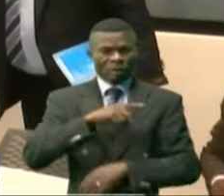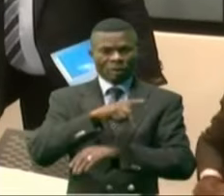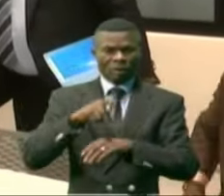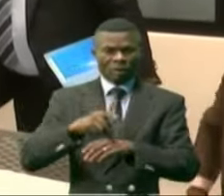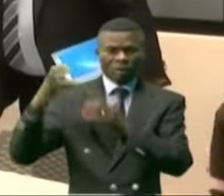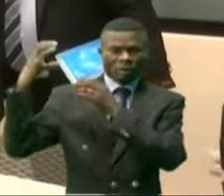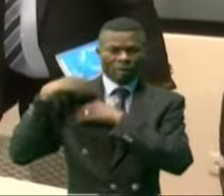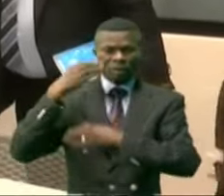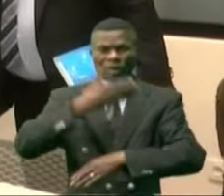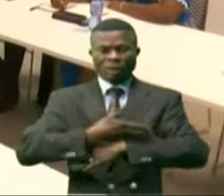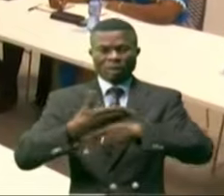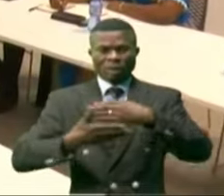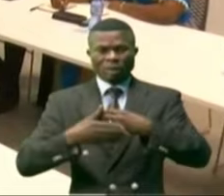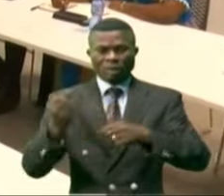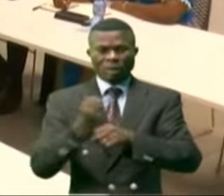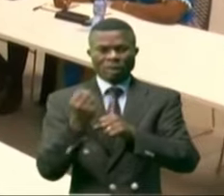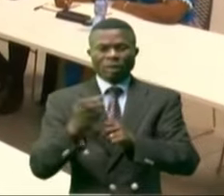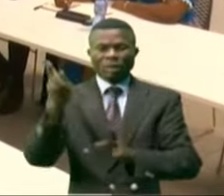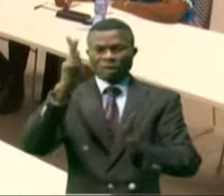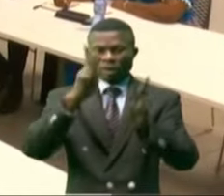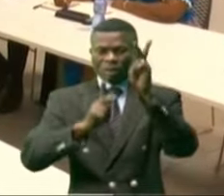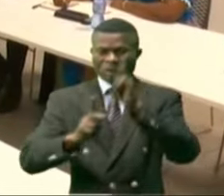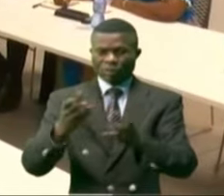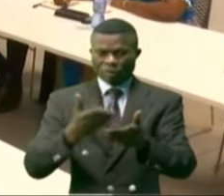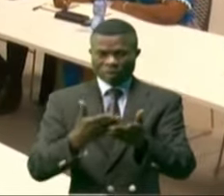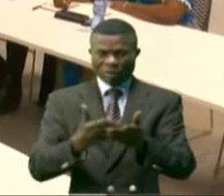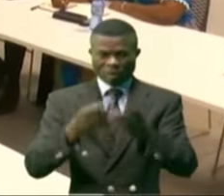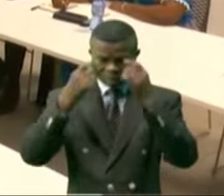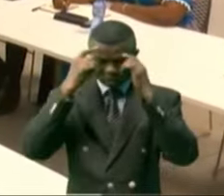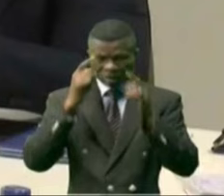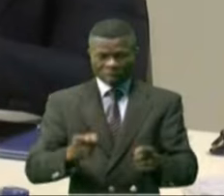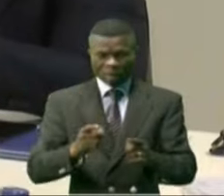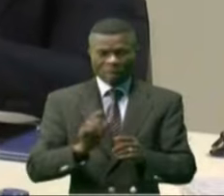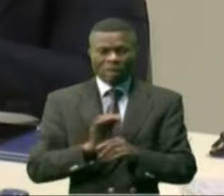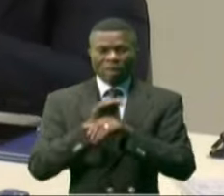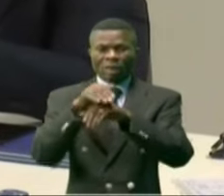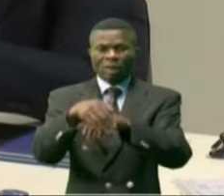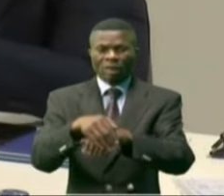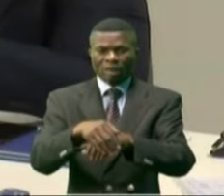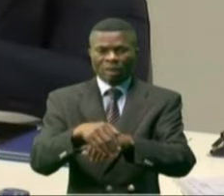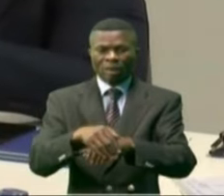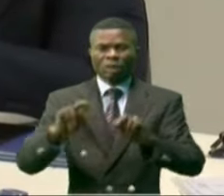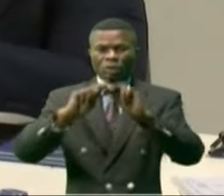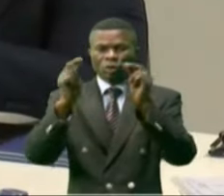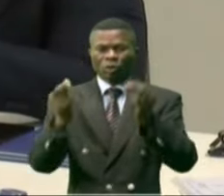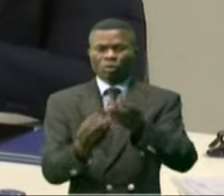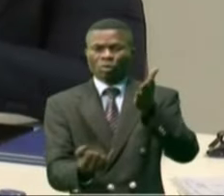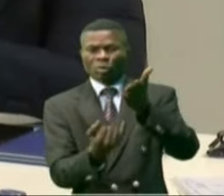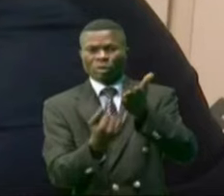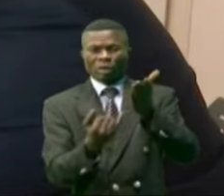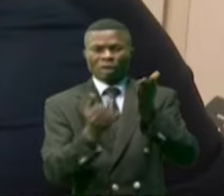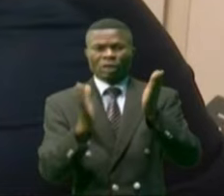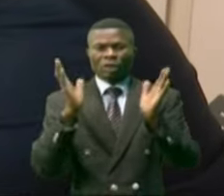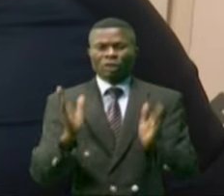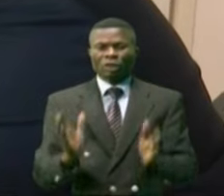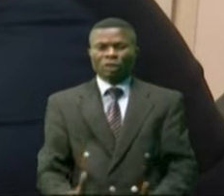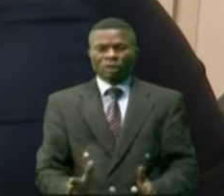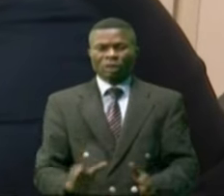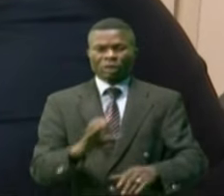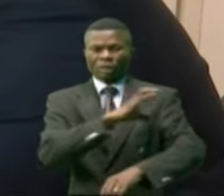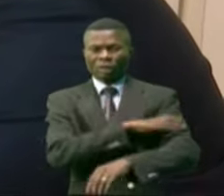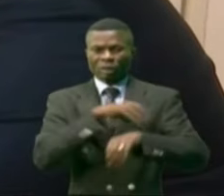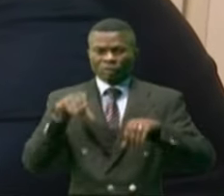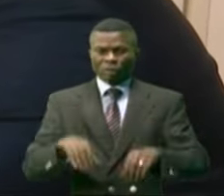charge des infrastructures et travaux publics tient à la contribution de l'Ordre national des ingénieurs civils du Congo. Une